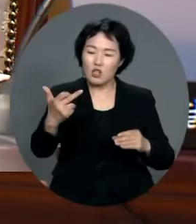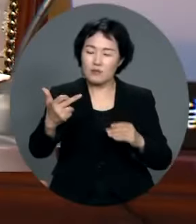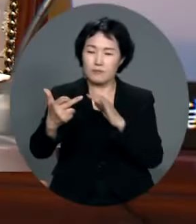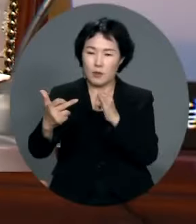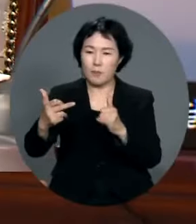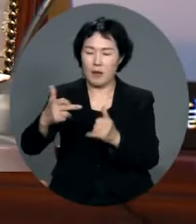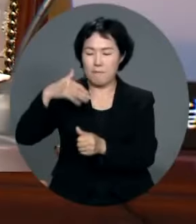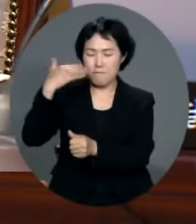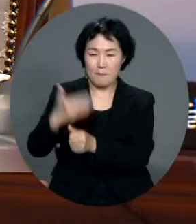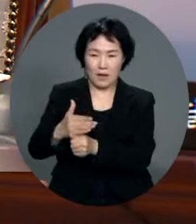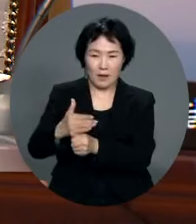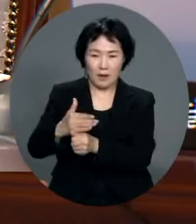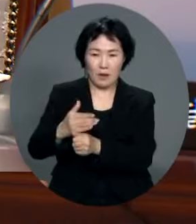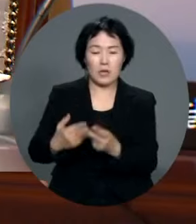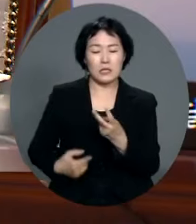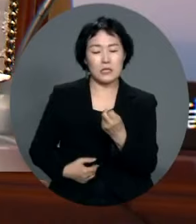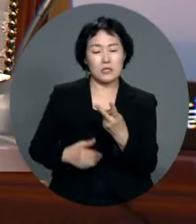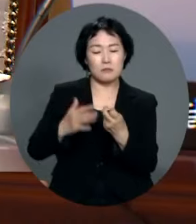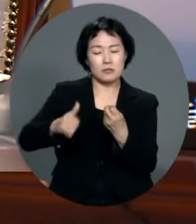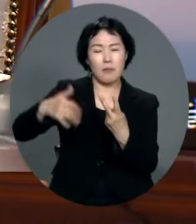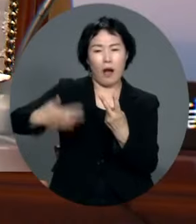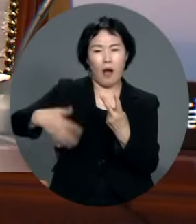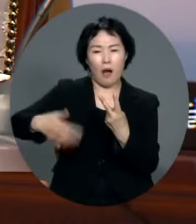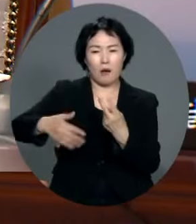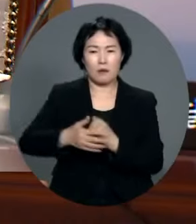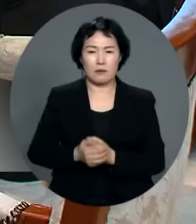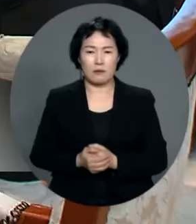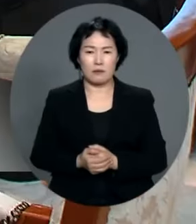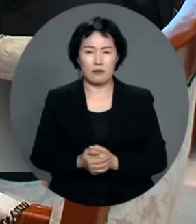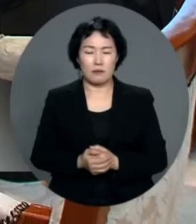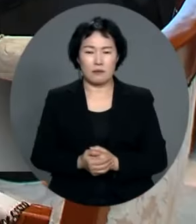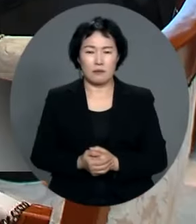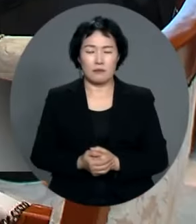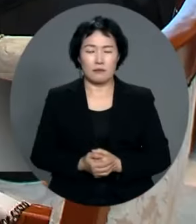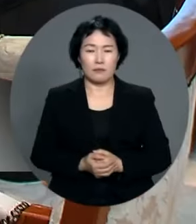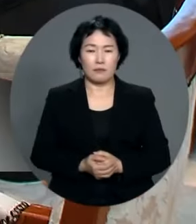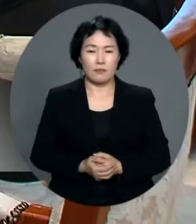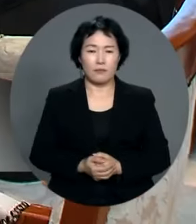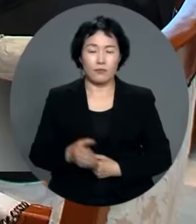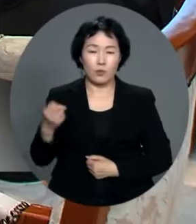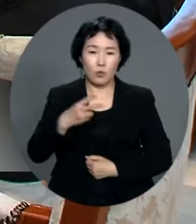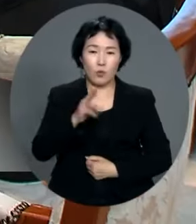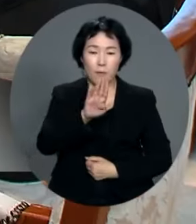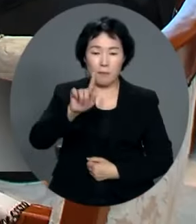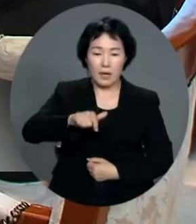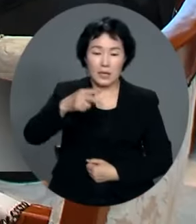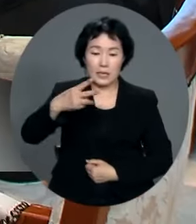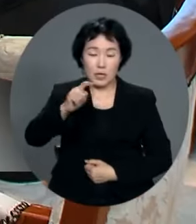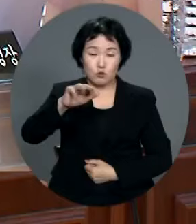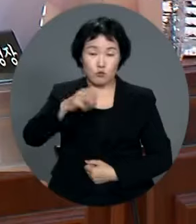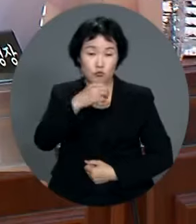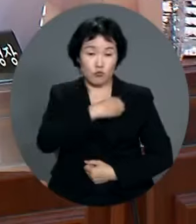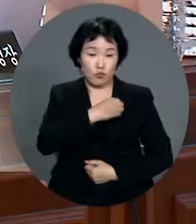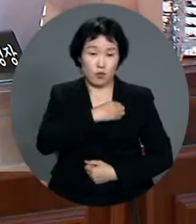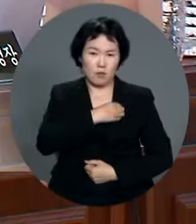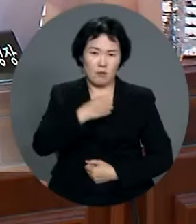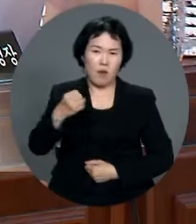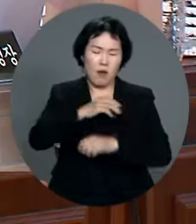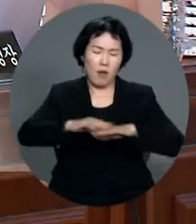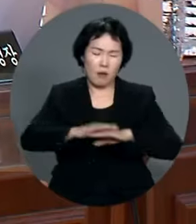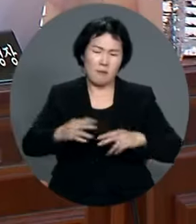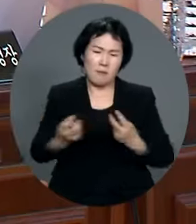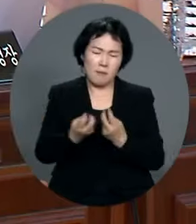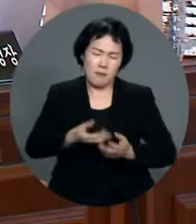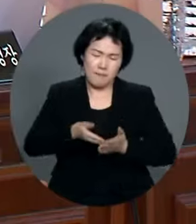17명만 파면됐다면서 관련자들에 대한 사후 조치를 따져 물었고 박대출 의원도 재발 방지 대책을